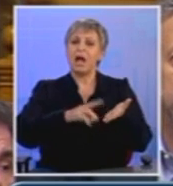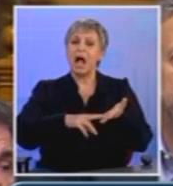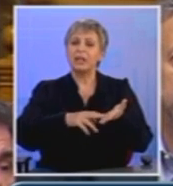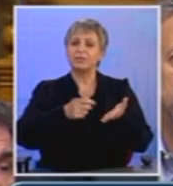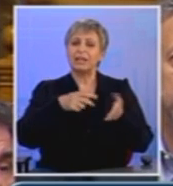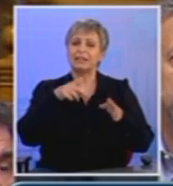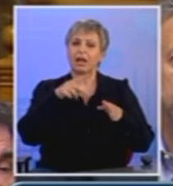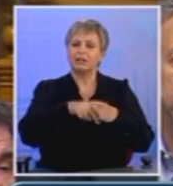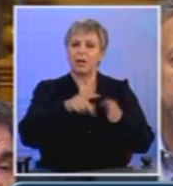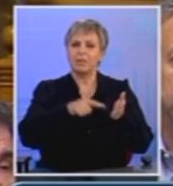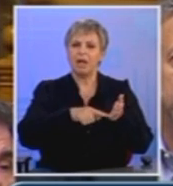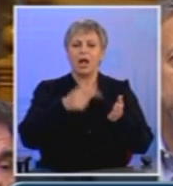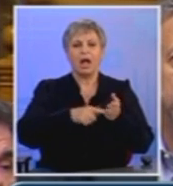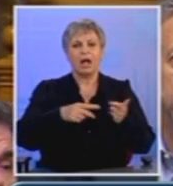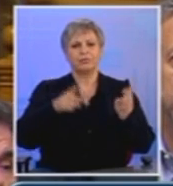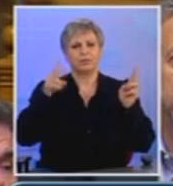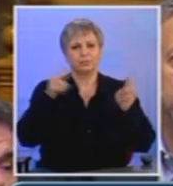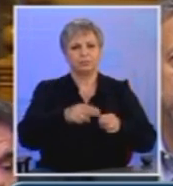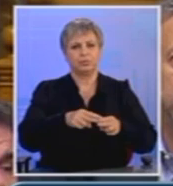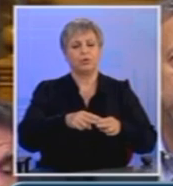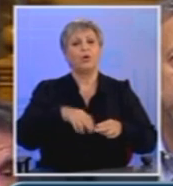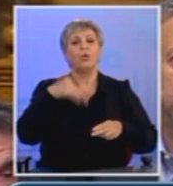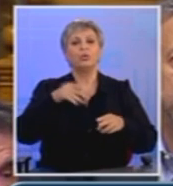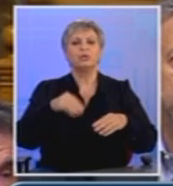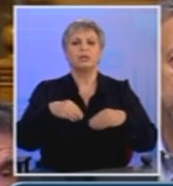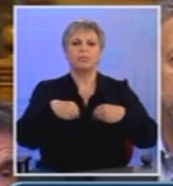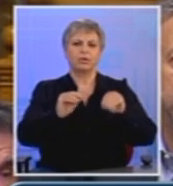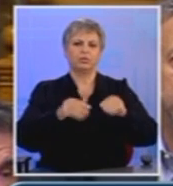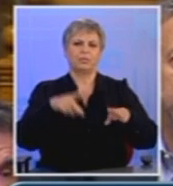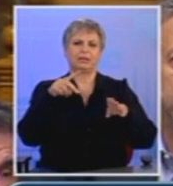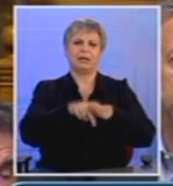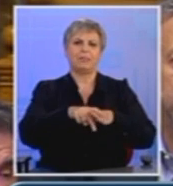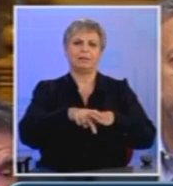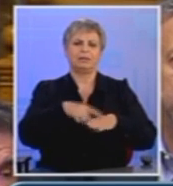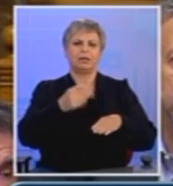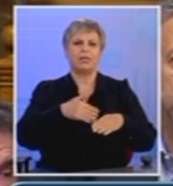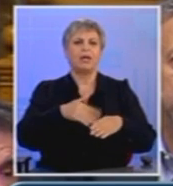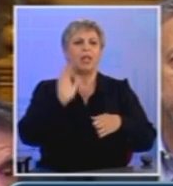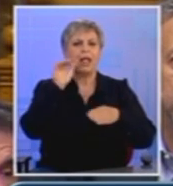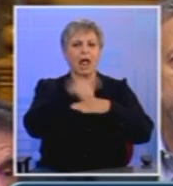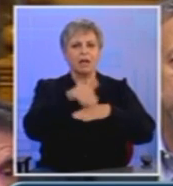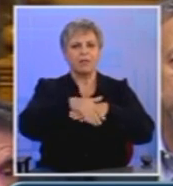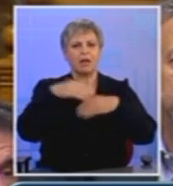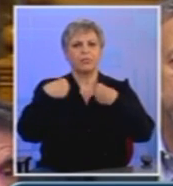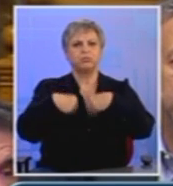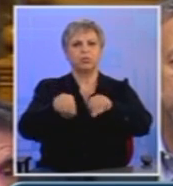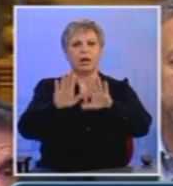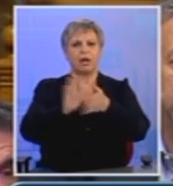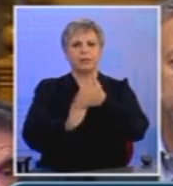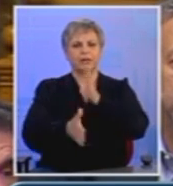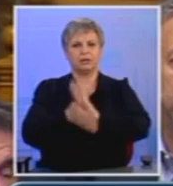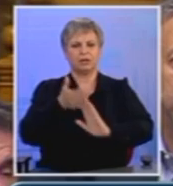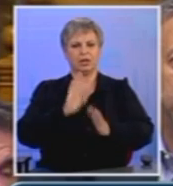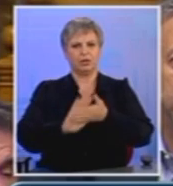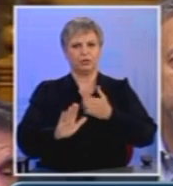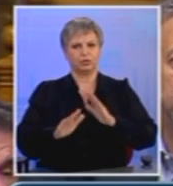25 δις ούτε να ξεπουλήσουμε τράπεζες μέσα σε μια νύχτα αυτές δεν ήτανε επιταγές των